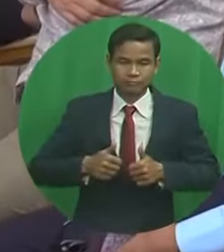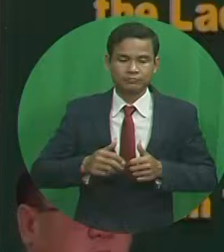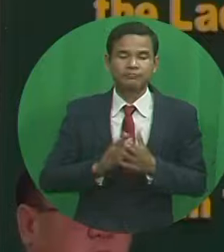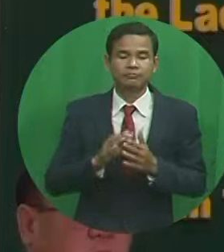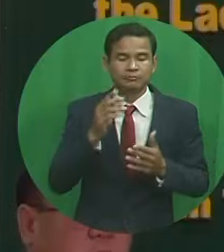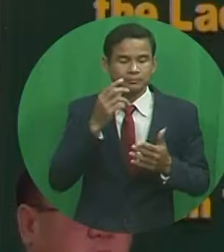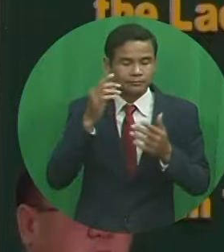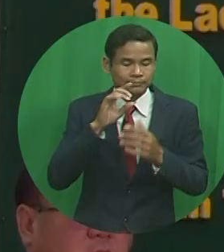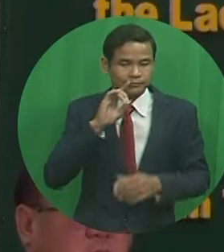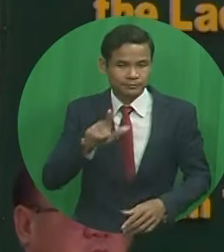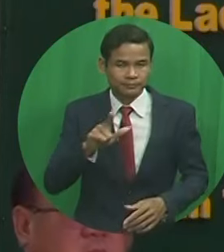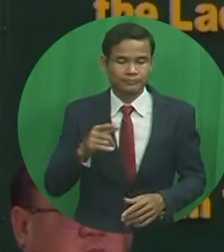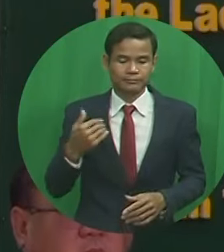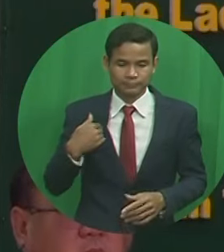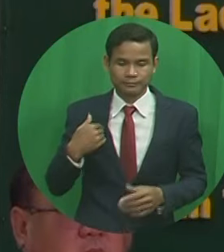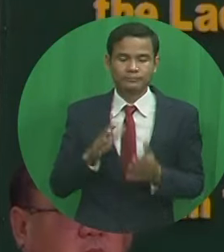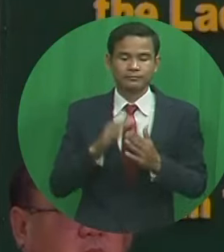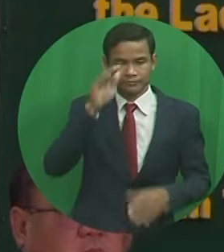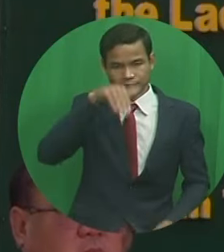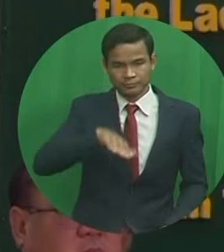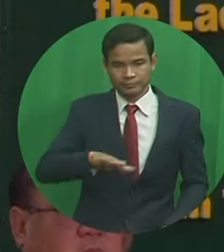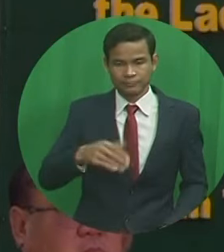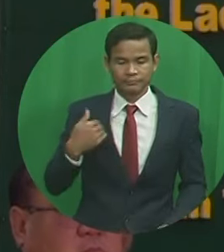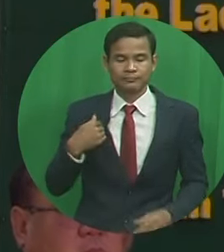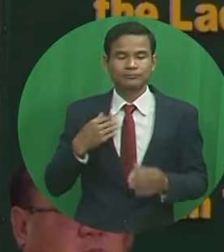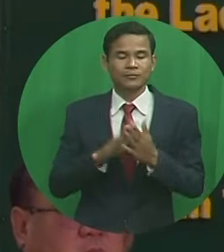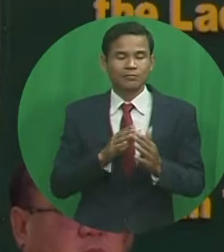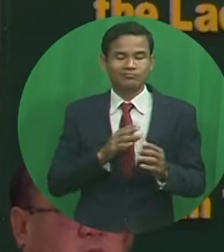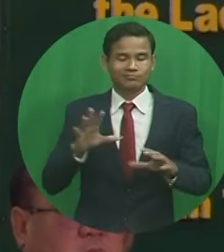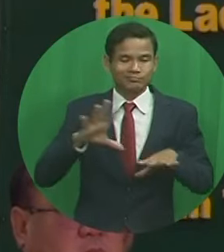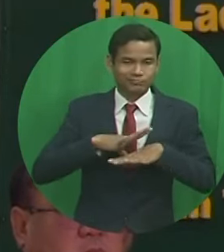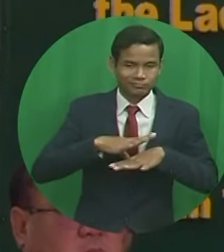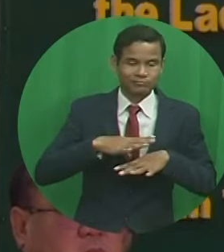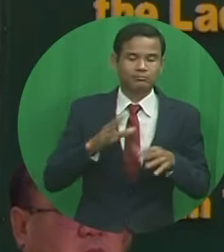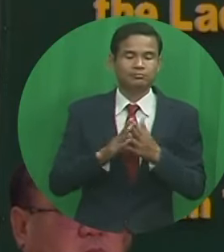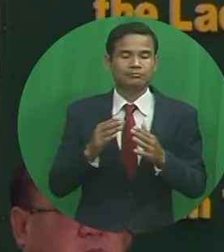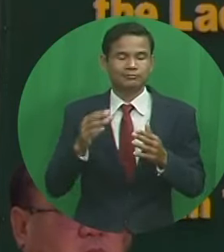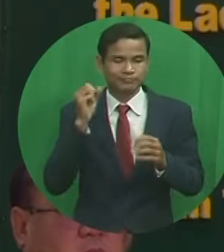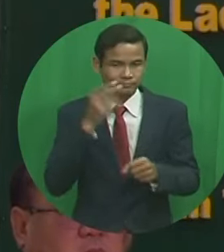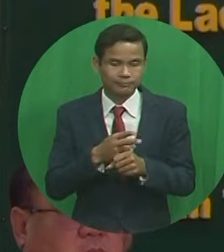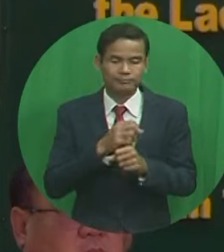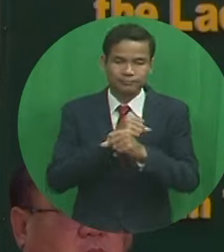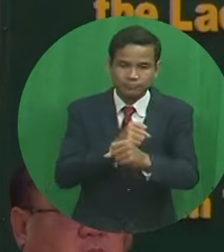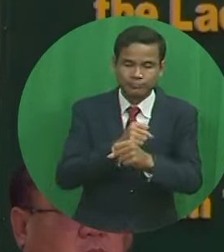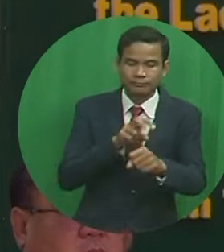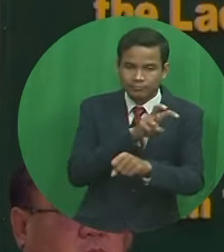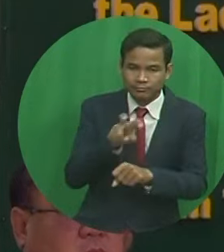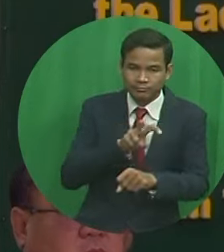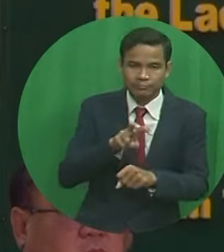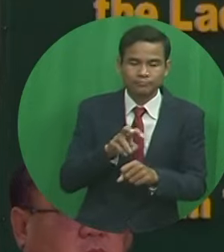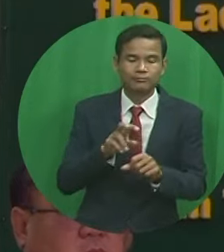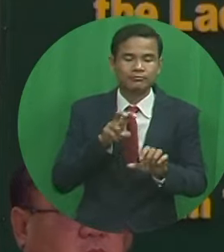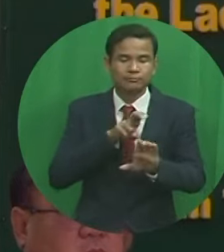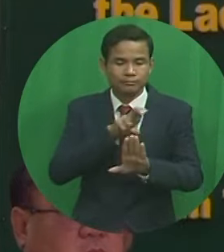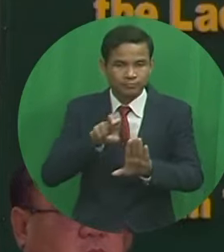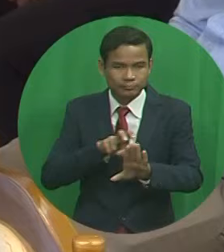ន់ថាបច្ចុប្បន្នសត្វដំរីត្រូវបានទទួលរងការគំរាមកំហែងចាំបាច់ត្រូវធ្វើការការពារថែរក្សាឱ្យរដ្ឋាភិបាលក